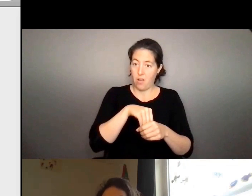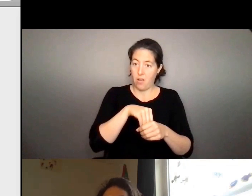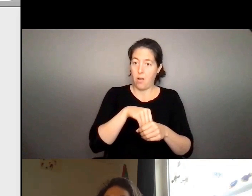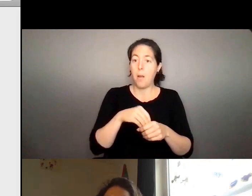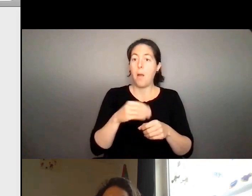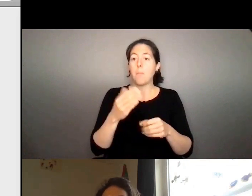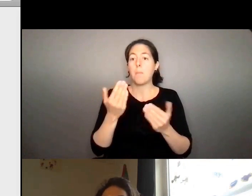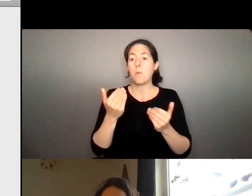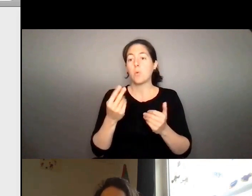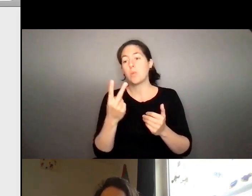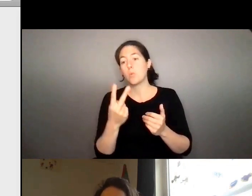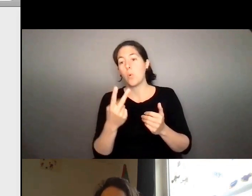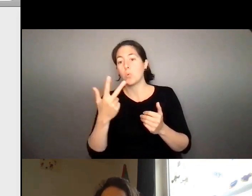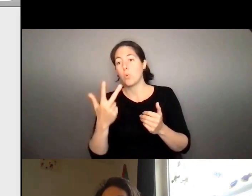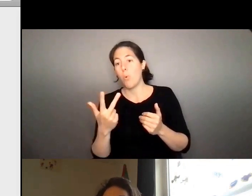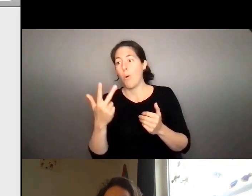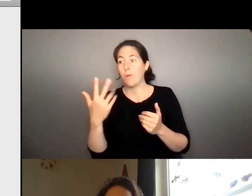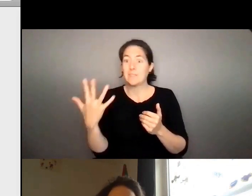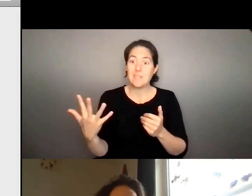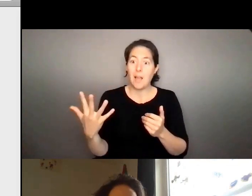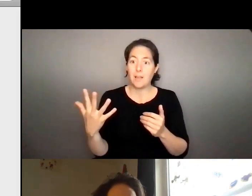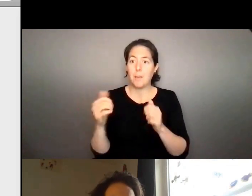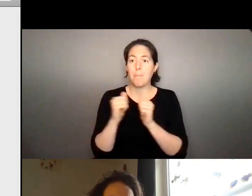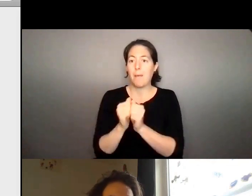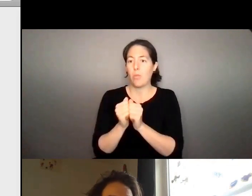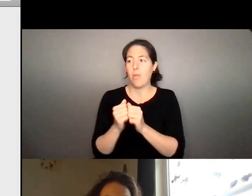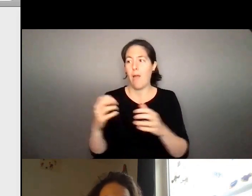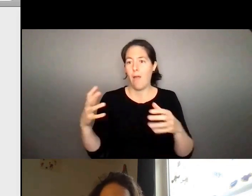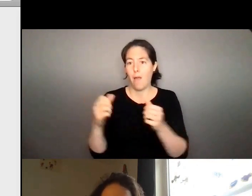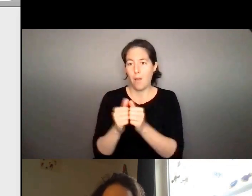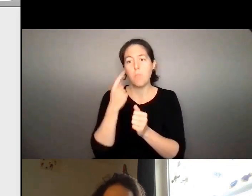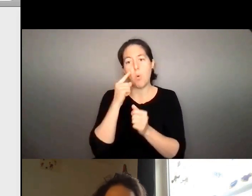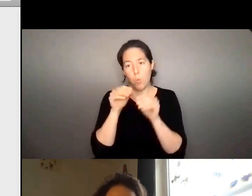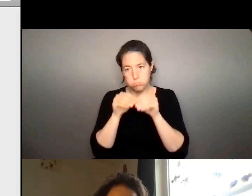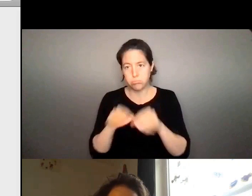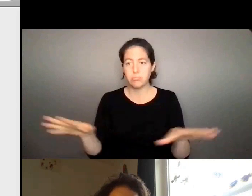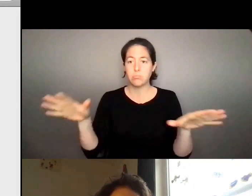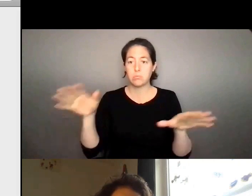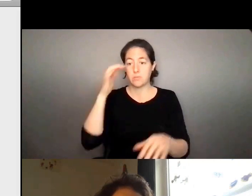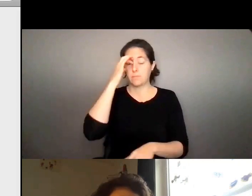présence de 2, 3 ou 5 partenaires, par exemple.